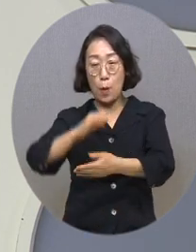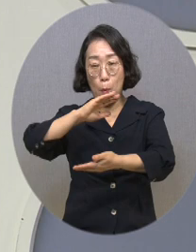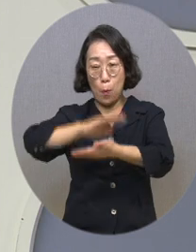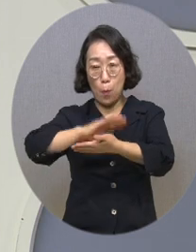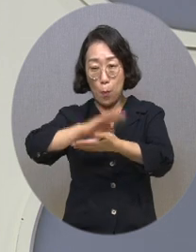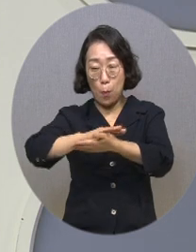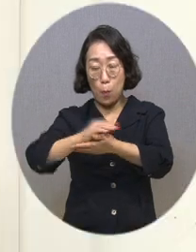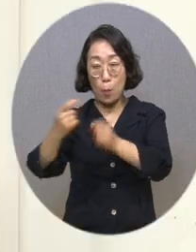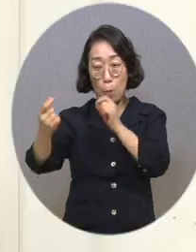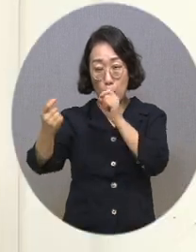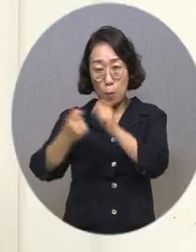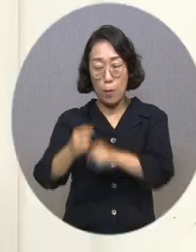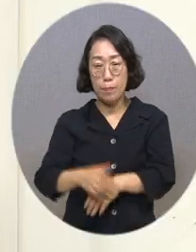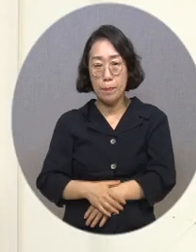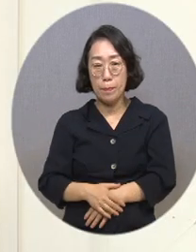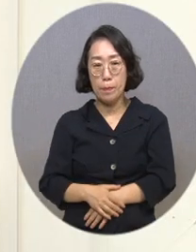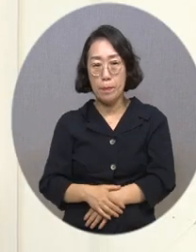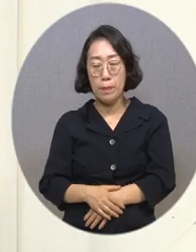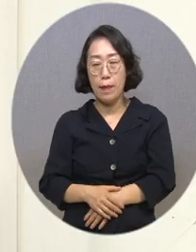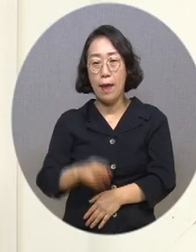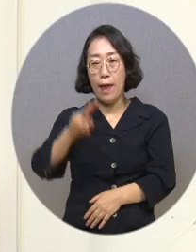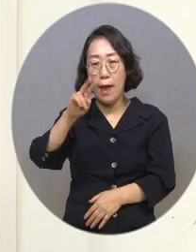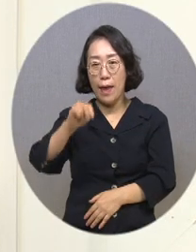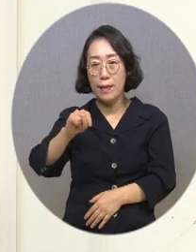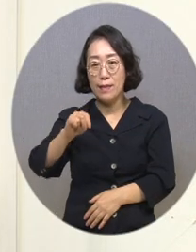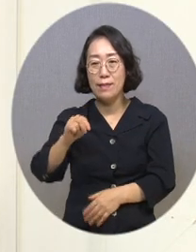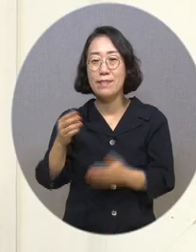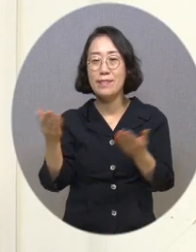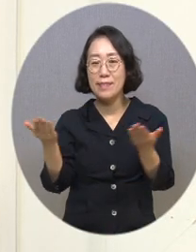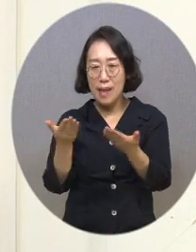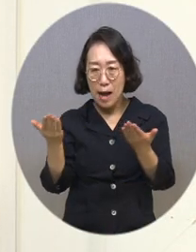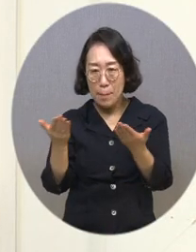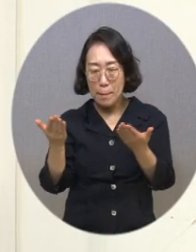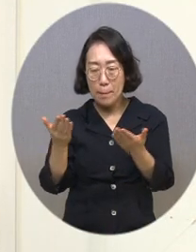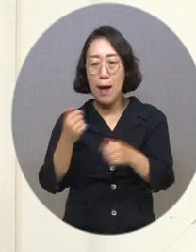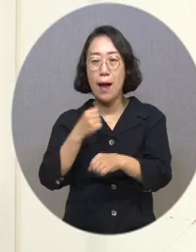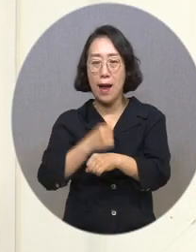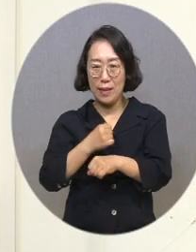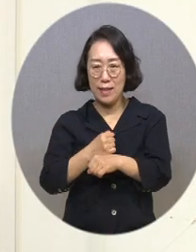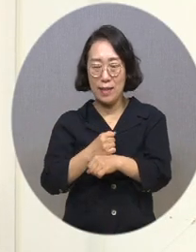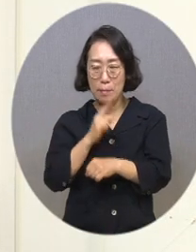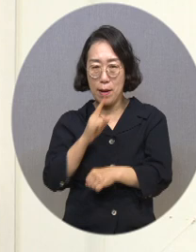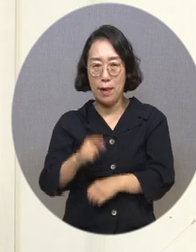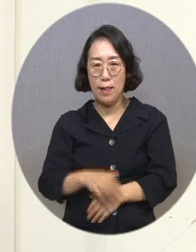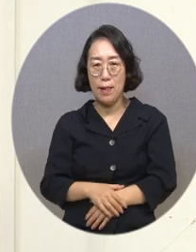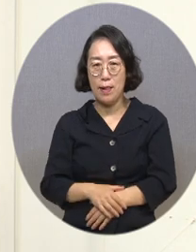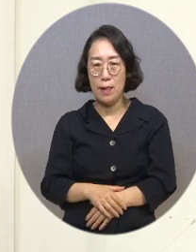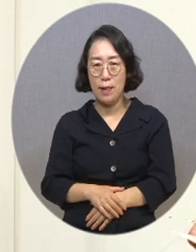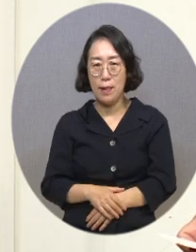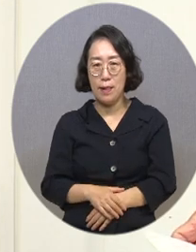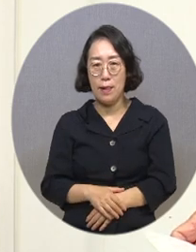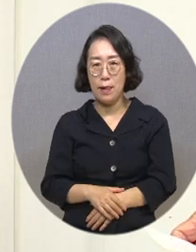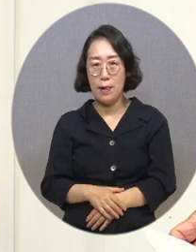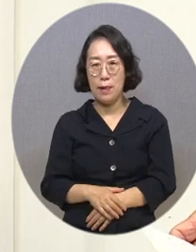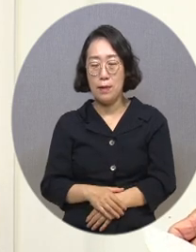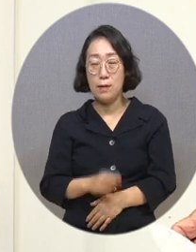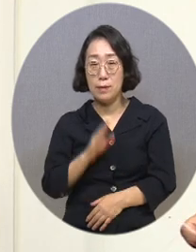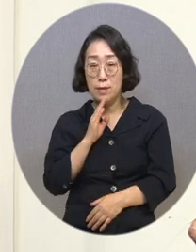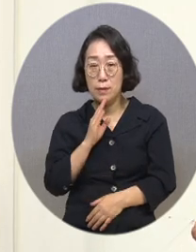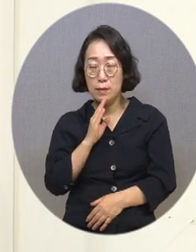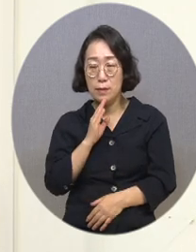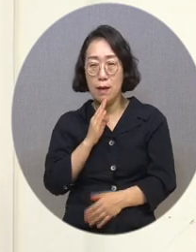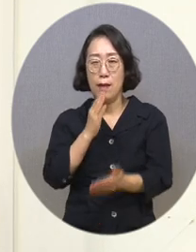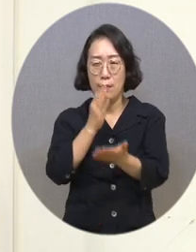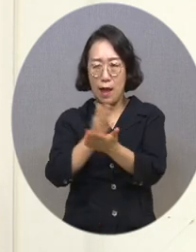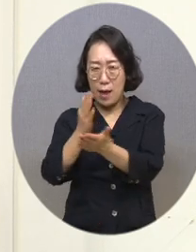되는데. 투잡 말고 엔잡하기. 요즘은 엔잡러의 시대라고도 하잖아요. 그래서 사실은 여러